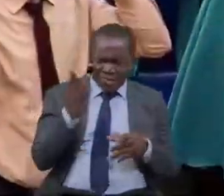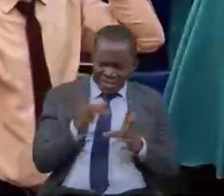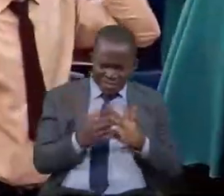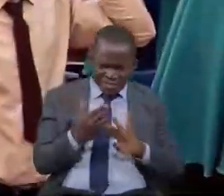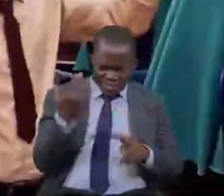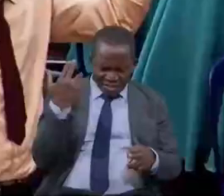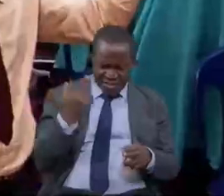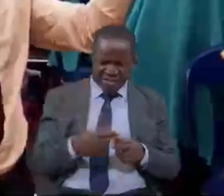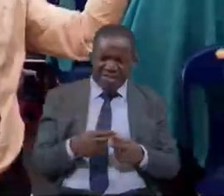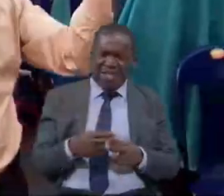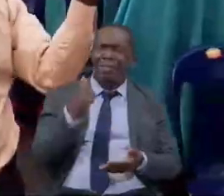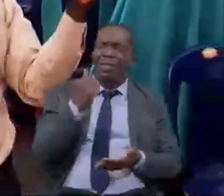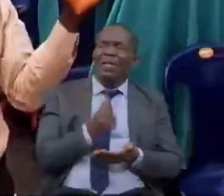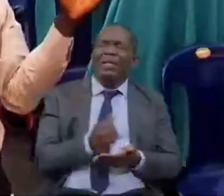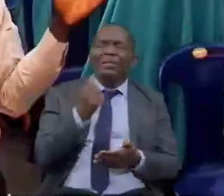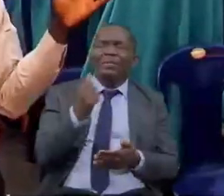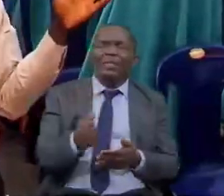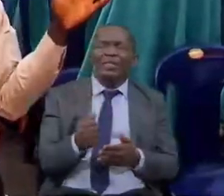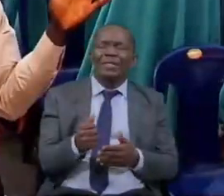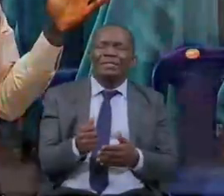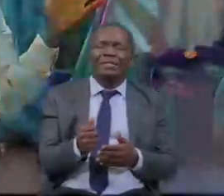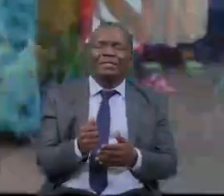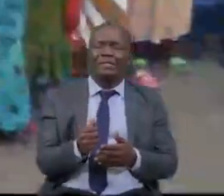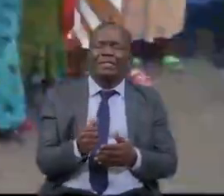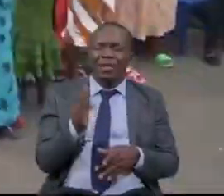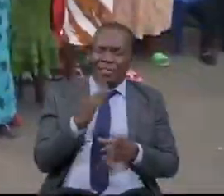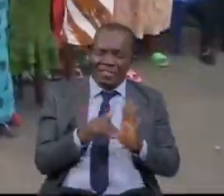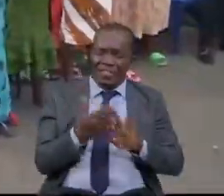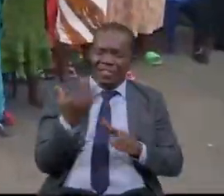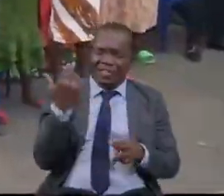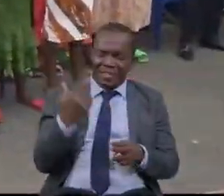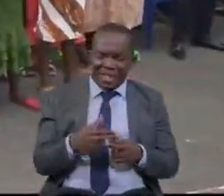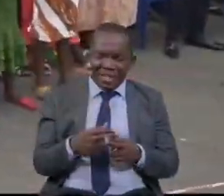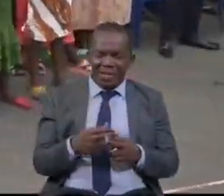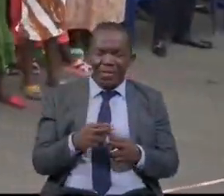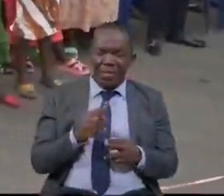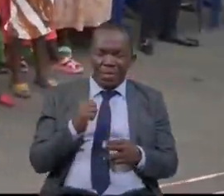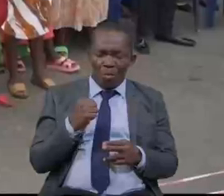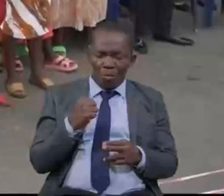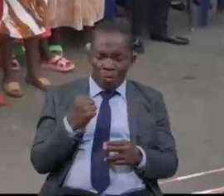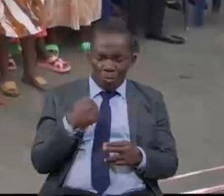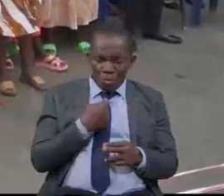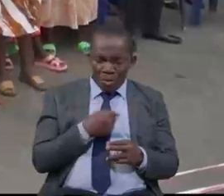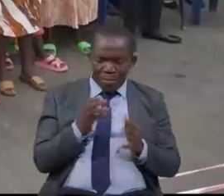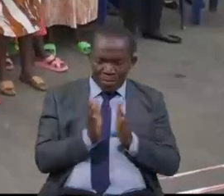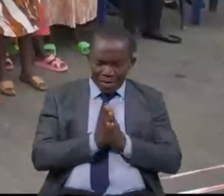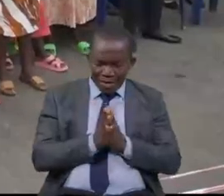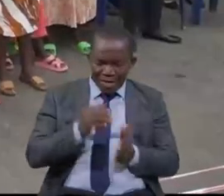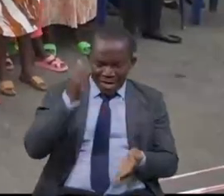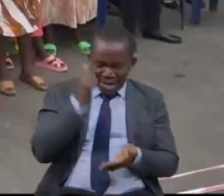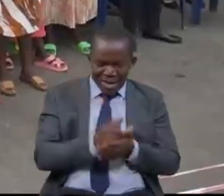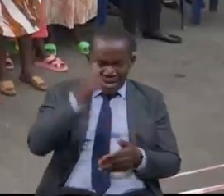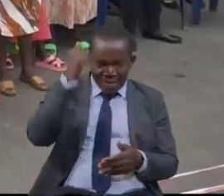Jésus. Au nom de Jésus, nous prions.